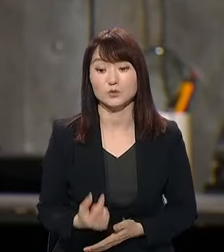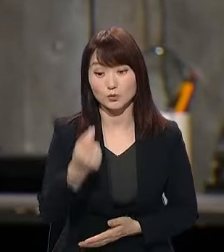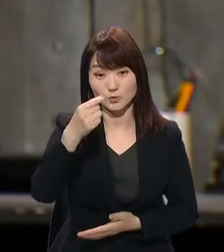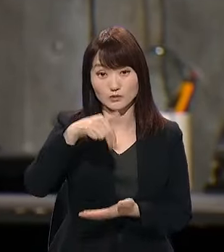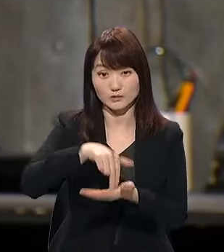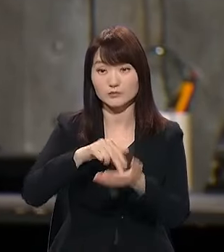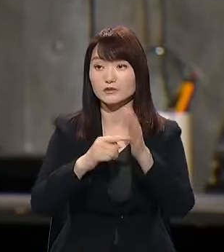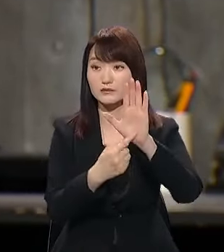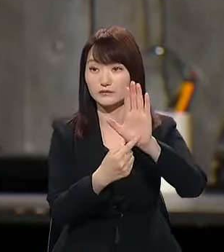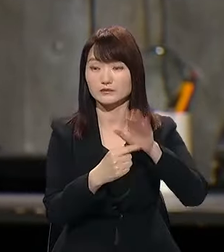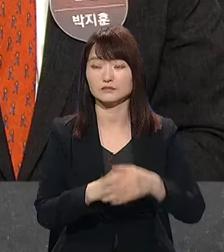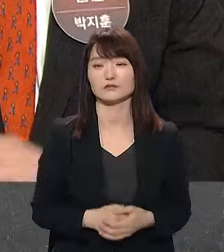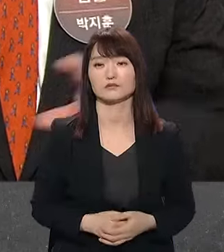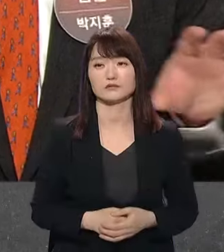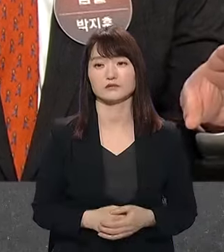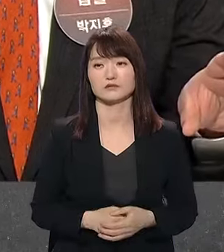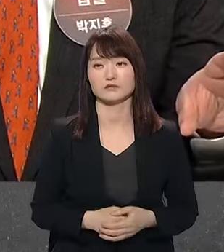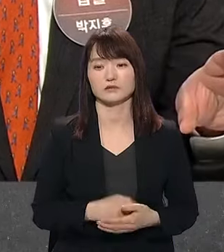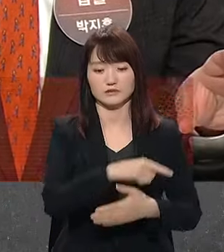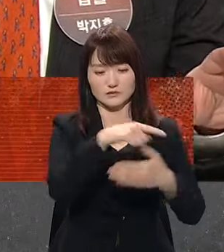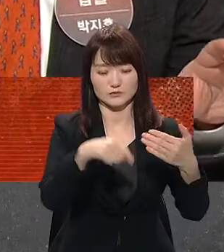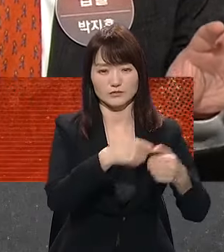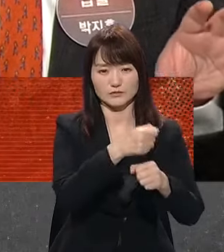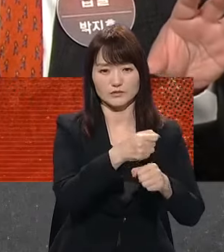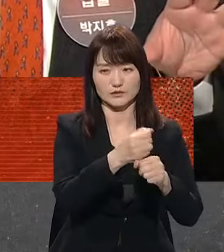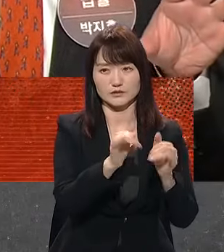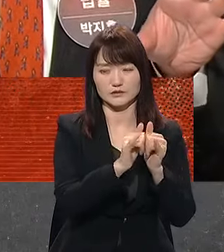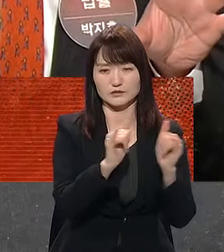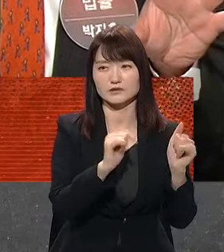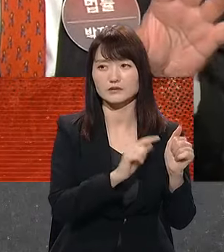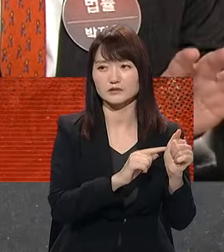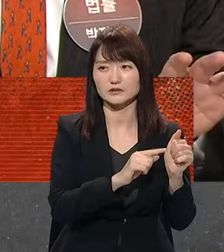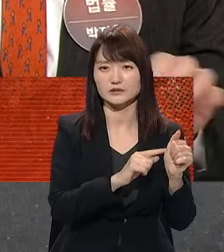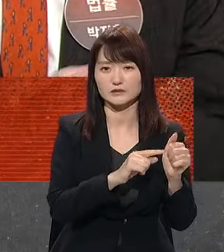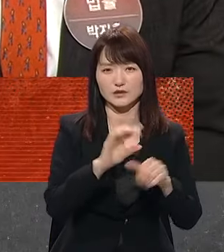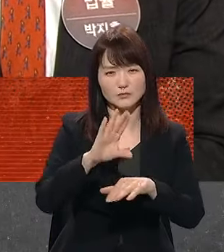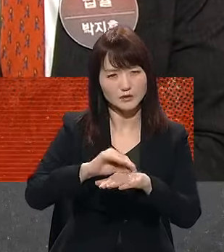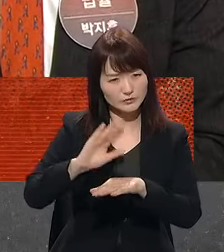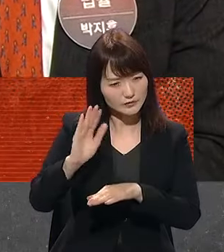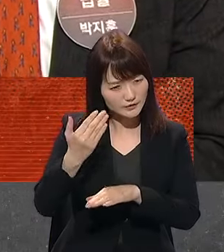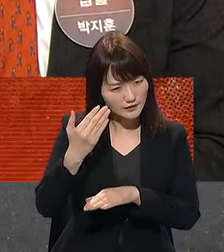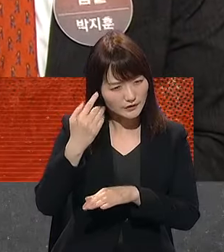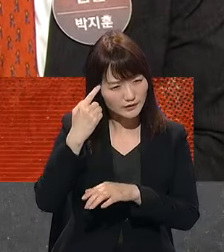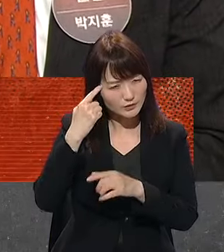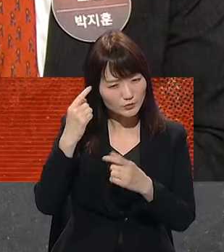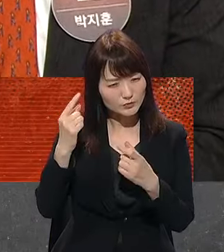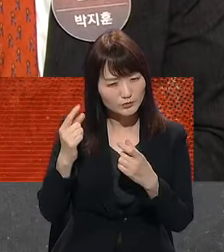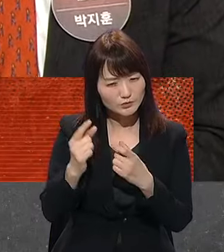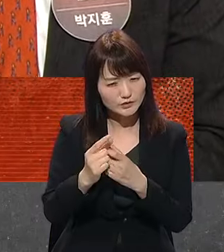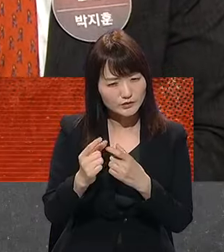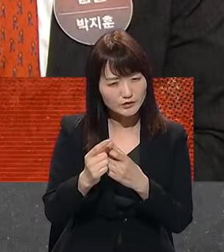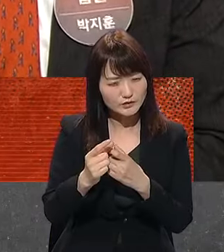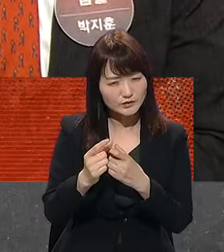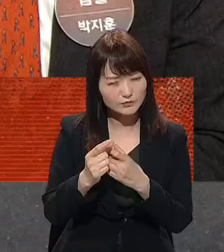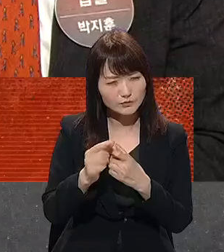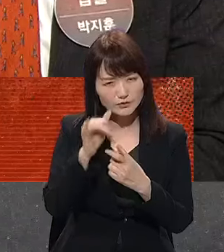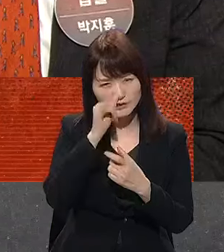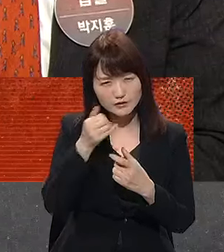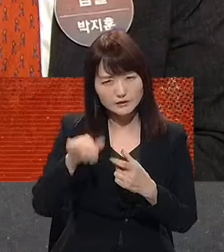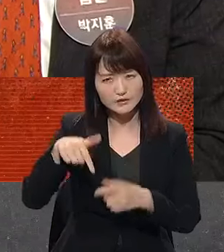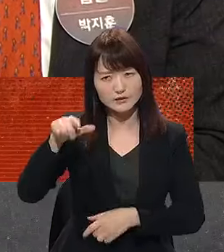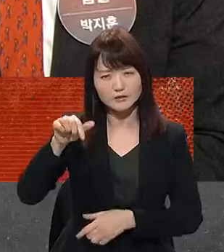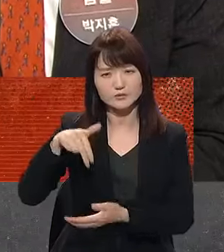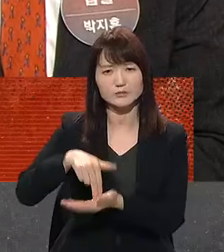해서 제작진이 방송해도 될 라고 이제 고민을 하고 있는 상황인데 아직까지 입장이 밝혀지지 않는 그런